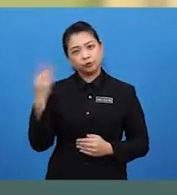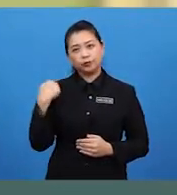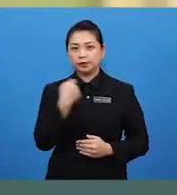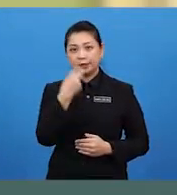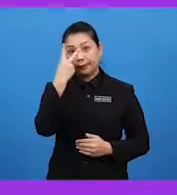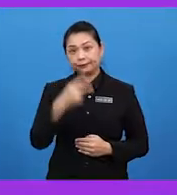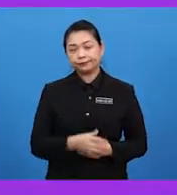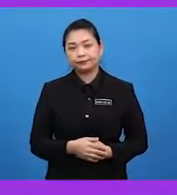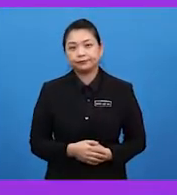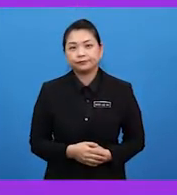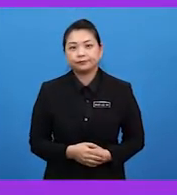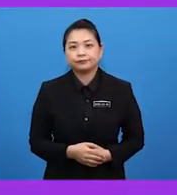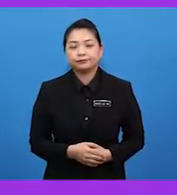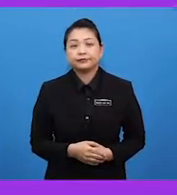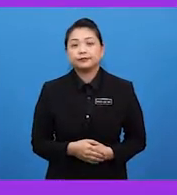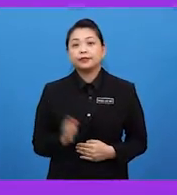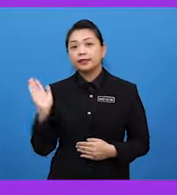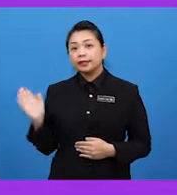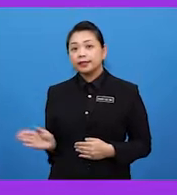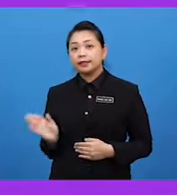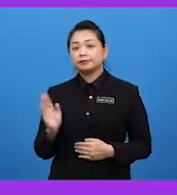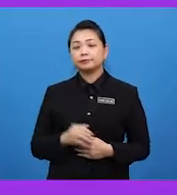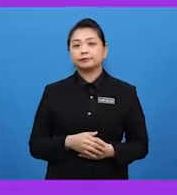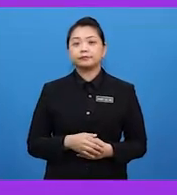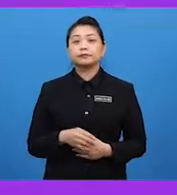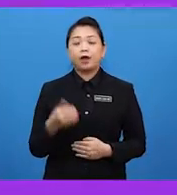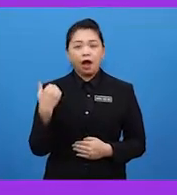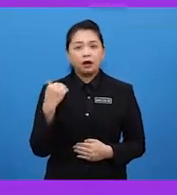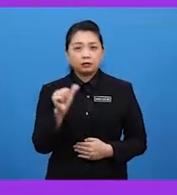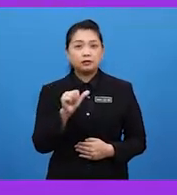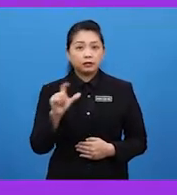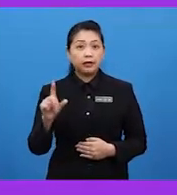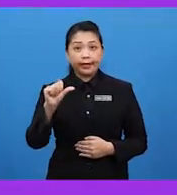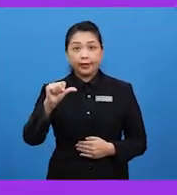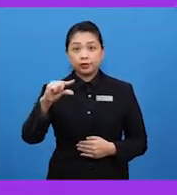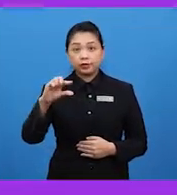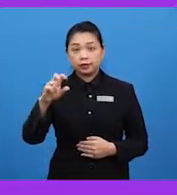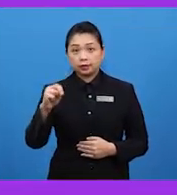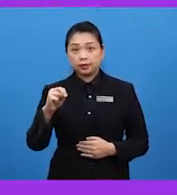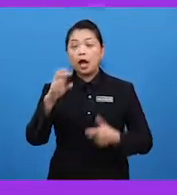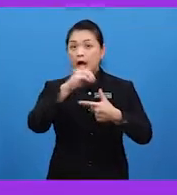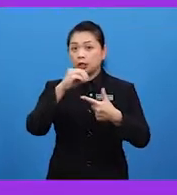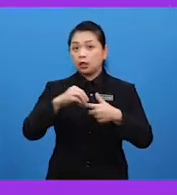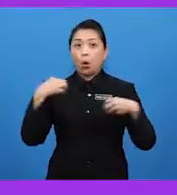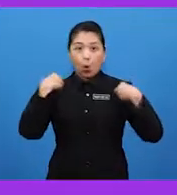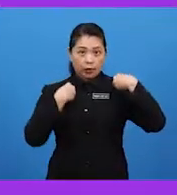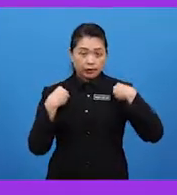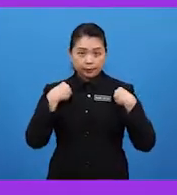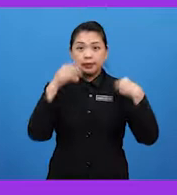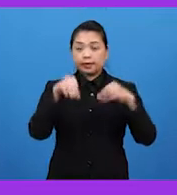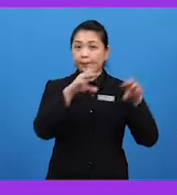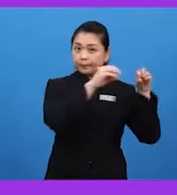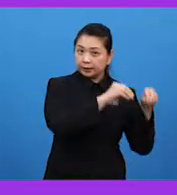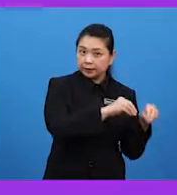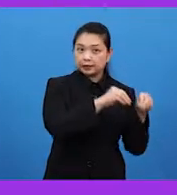pelajari. Ejen pendubungan ialah ejen atau organisma yang memindahkan